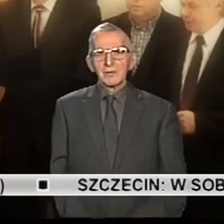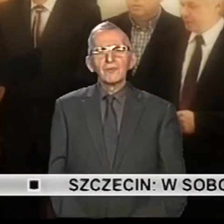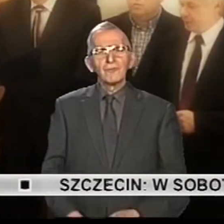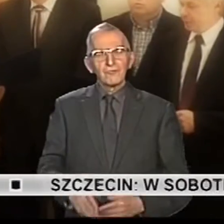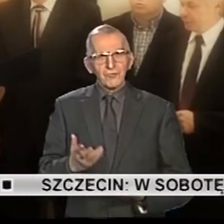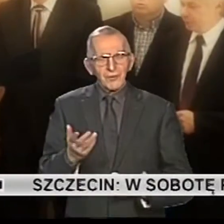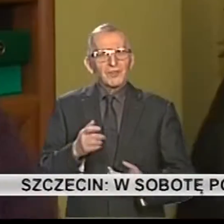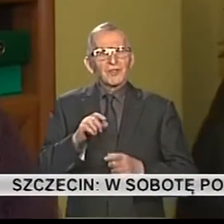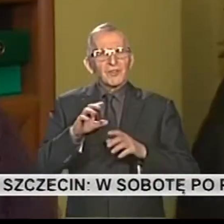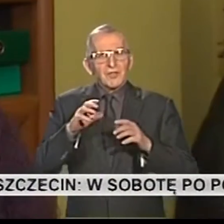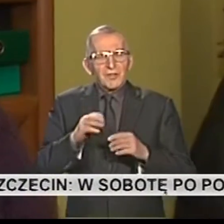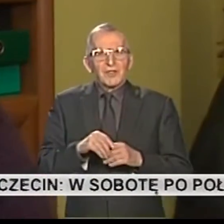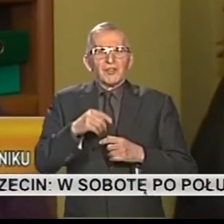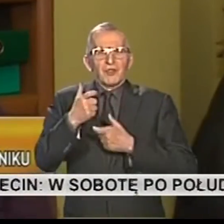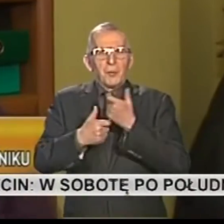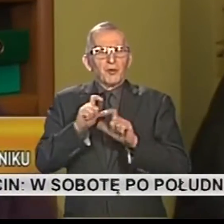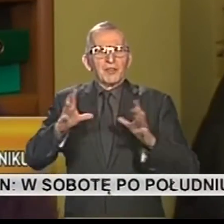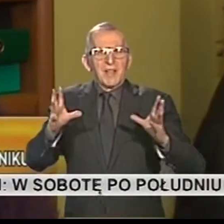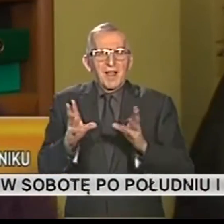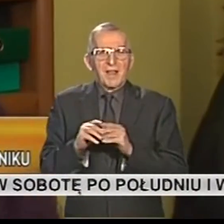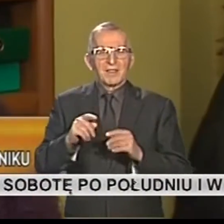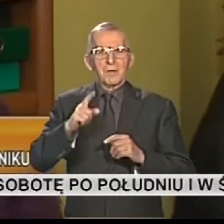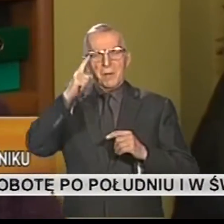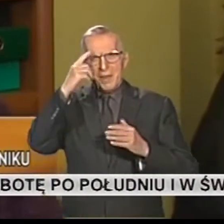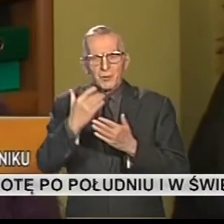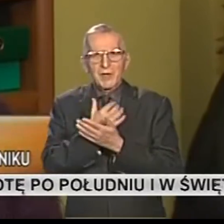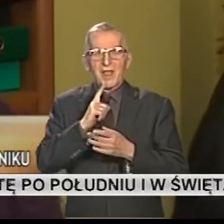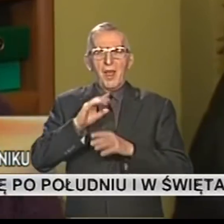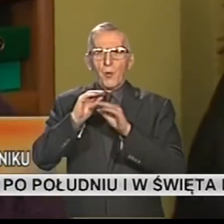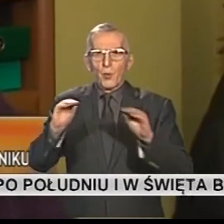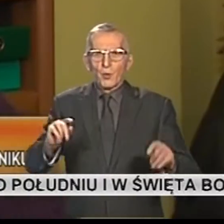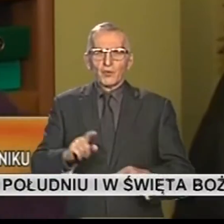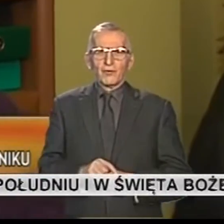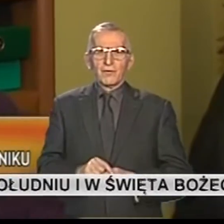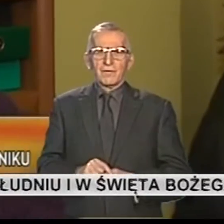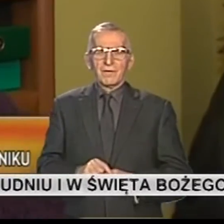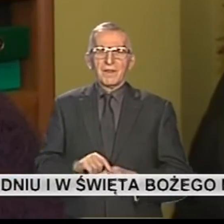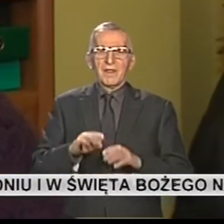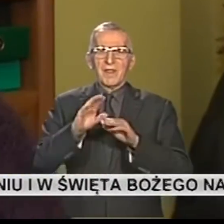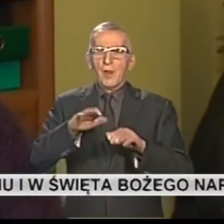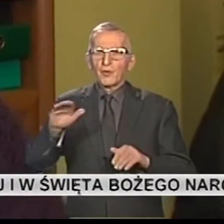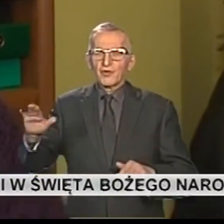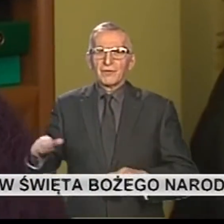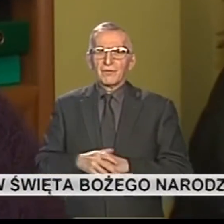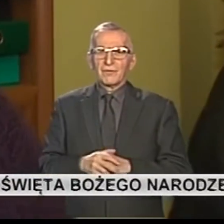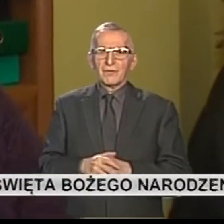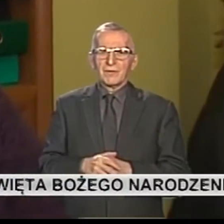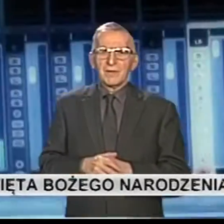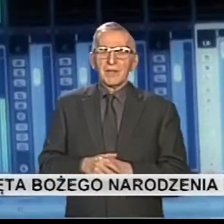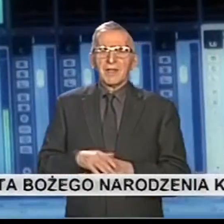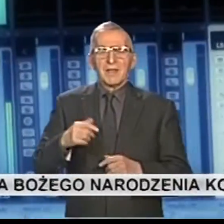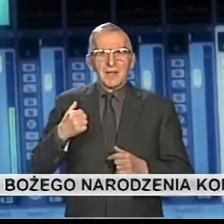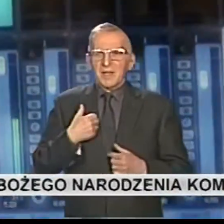Najwyższy, zrobić coś razem, zrobić niespodziankę dla uczniów, dla nauczycieli i pokazać, że kiedy wychodzimy zza biurka,